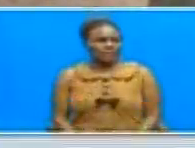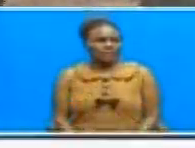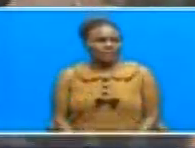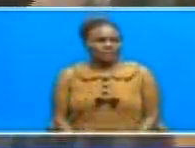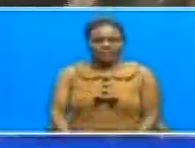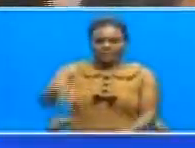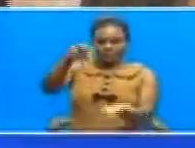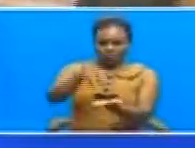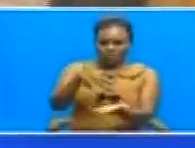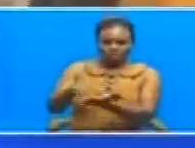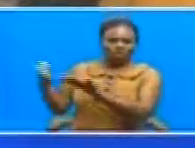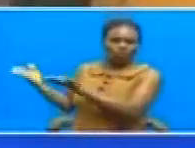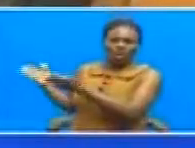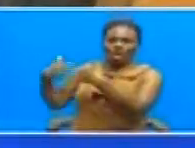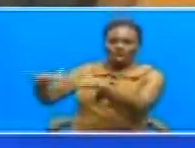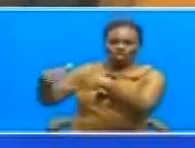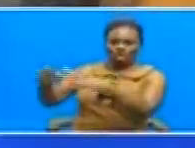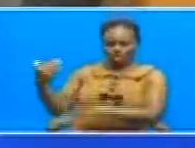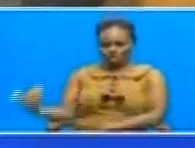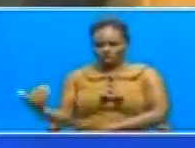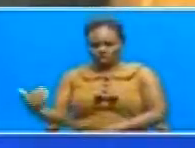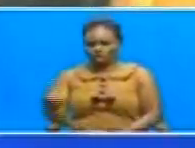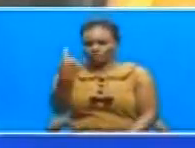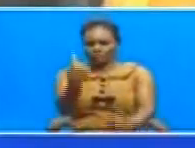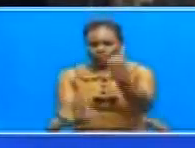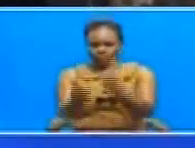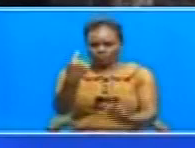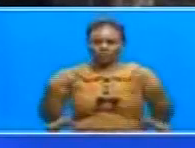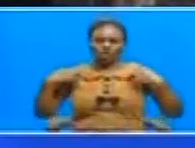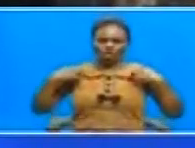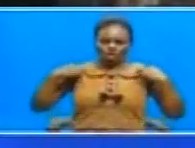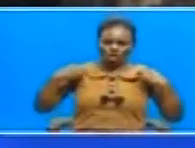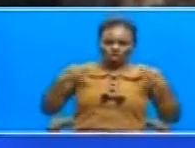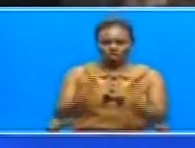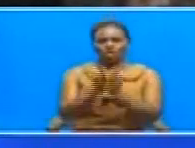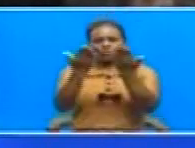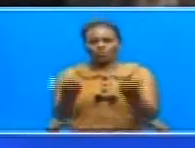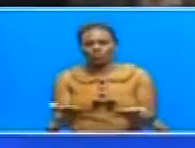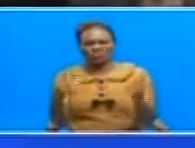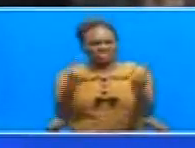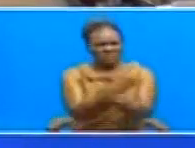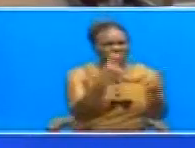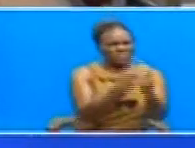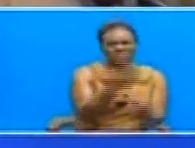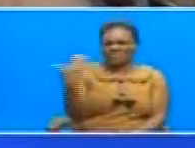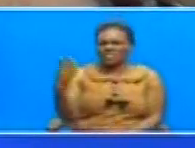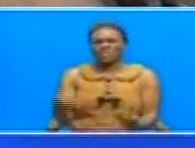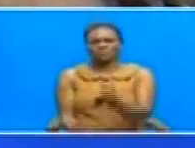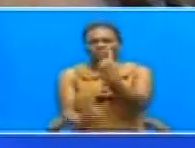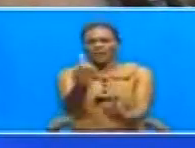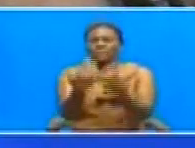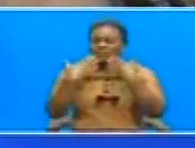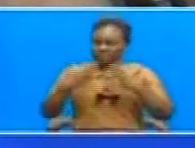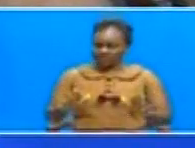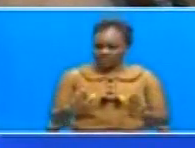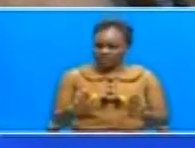Ni taswira ya hasara kwa wanafunzi hawa. Wamechomekewa sare za shule, vitabu na vitu vinginevyo vya kuwafaa masomoni. Hii